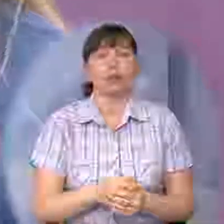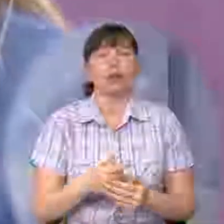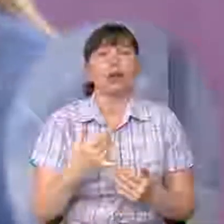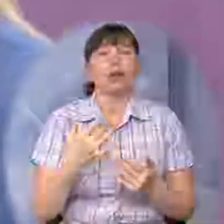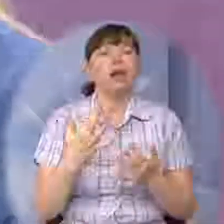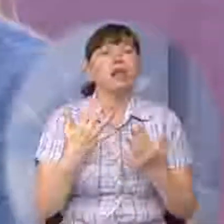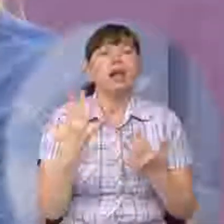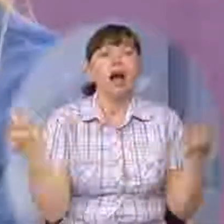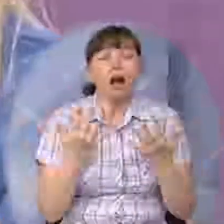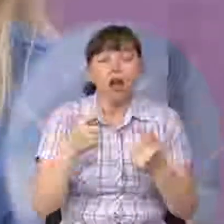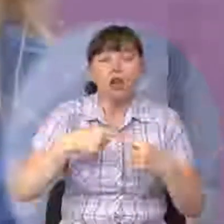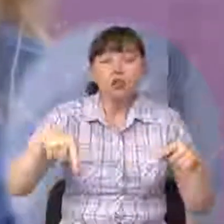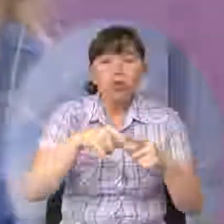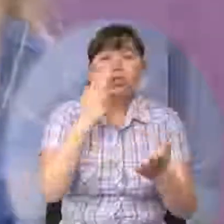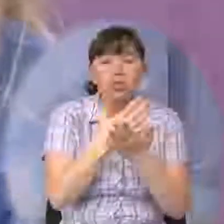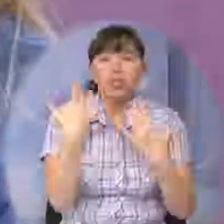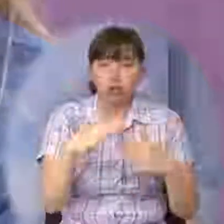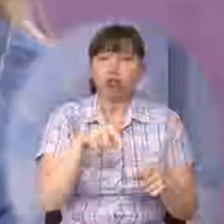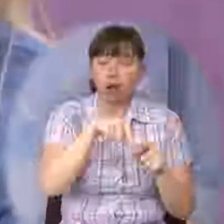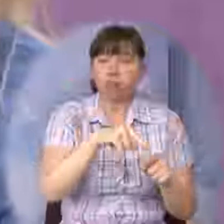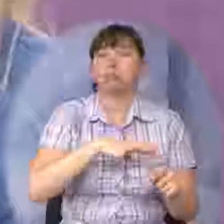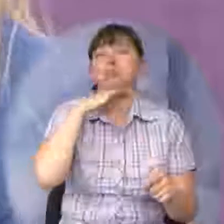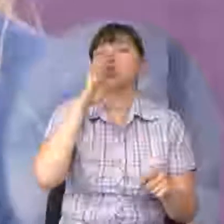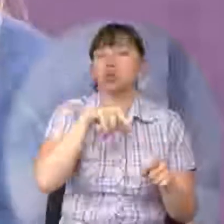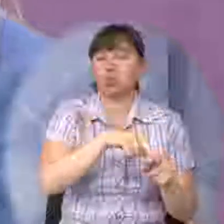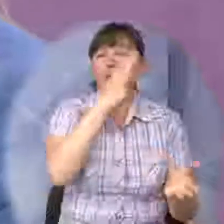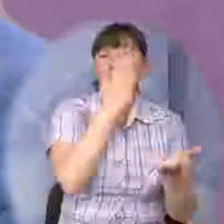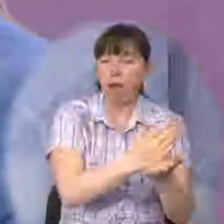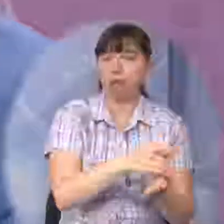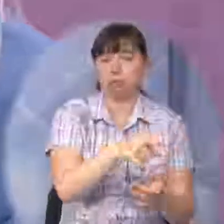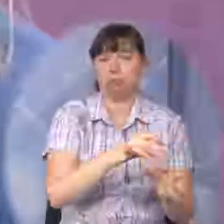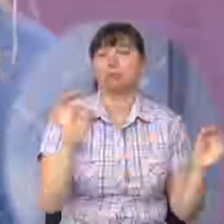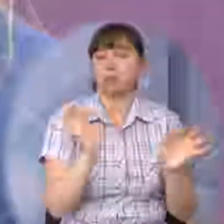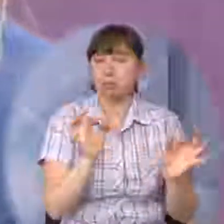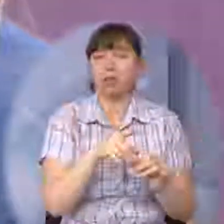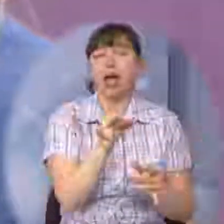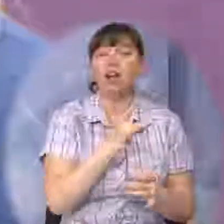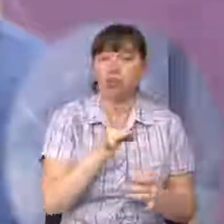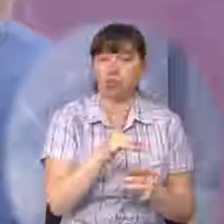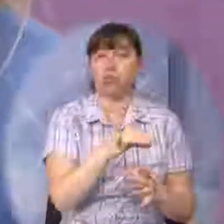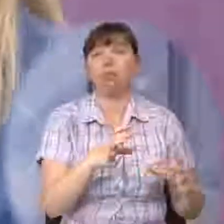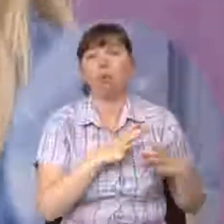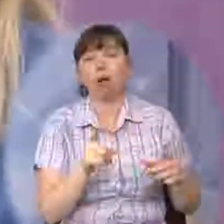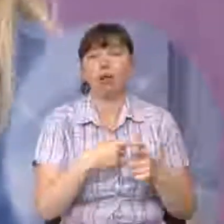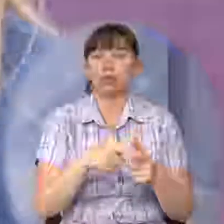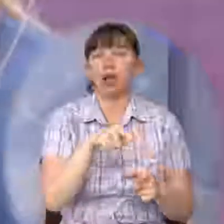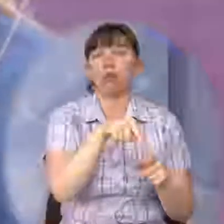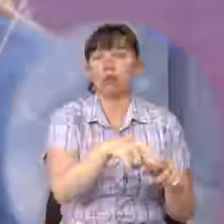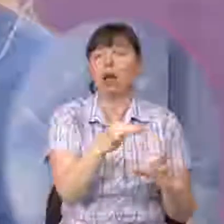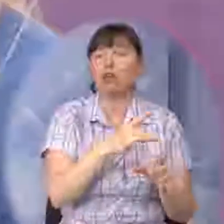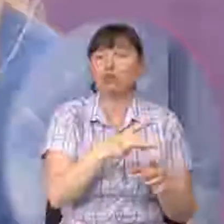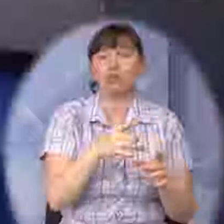Arie de acoperire, da? Ce zone sunt acoperite cu servicii, îndestulate cu servicii, care regiuni sau raioane nu prea sunt.